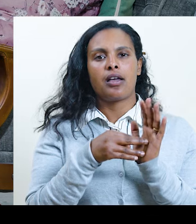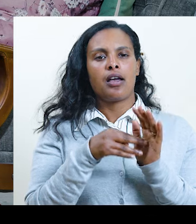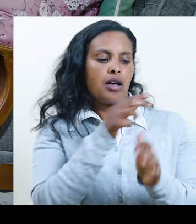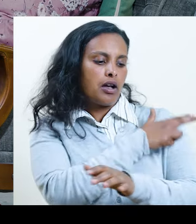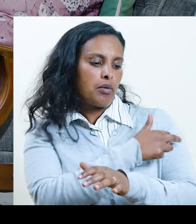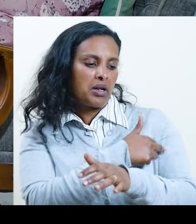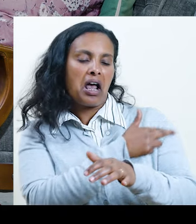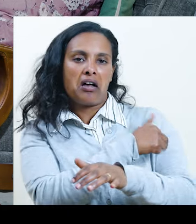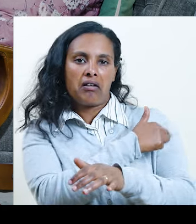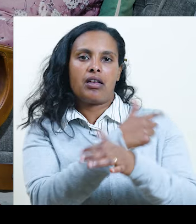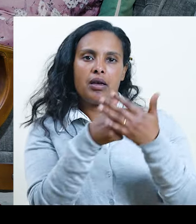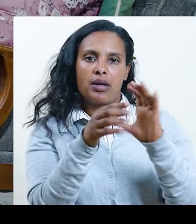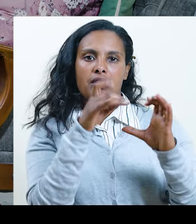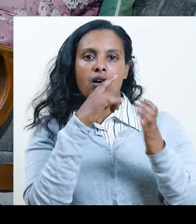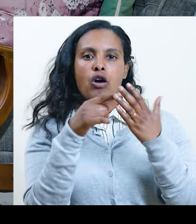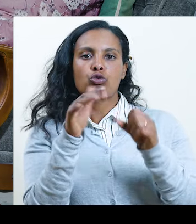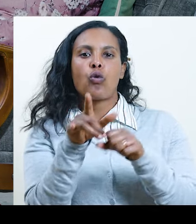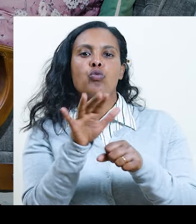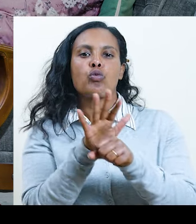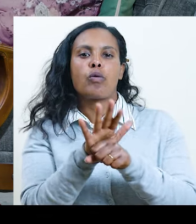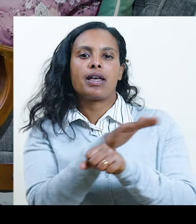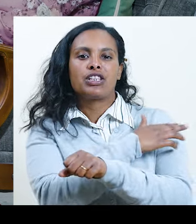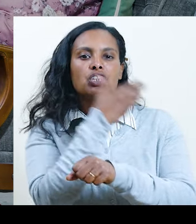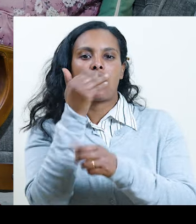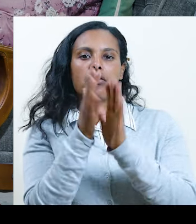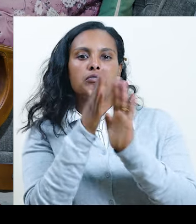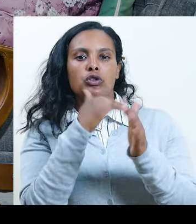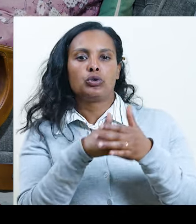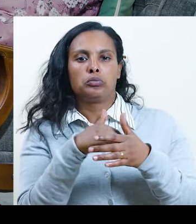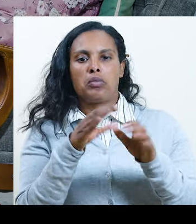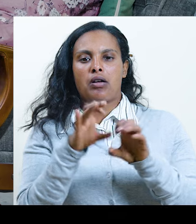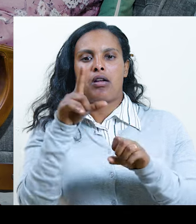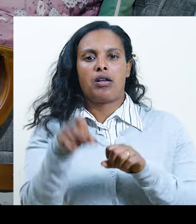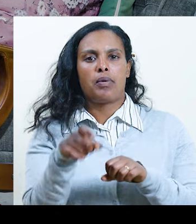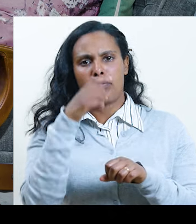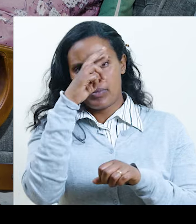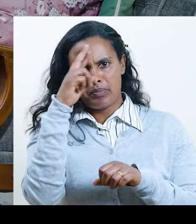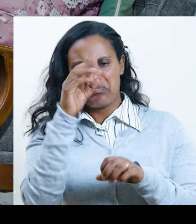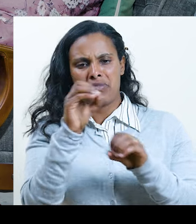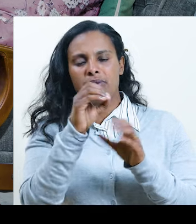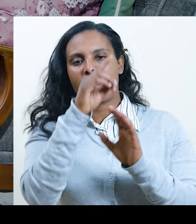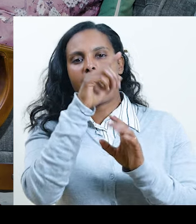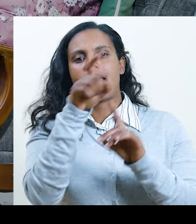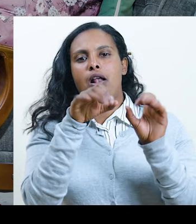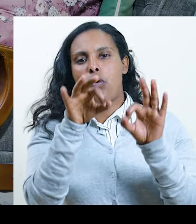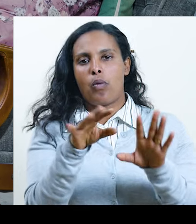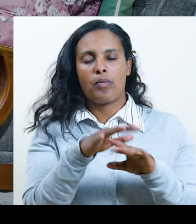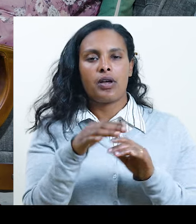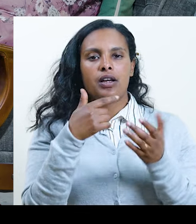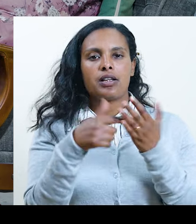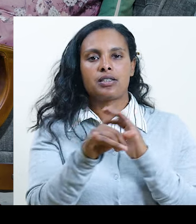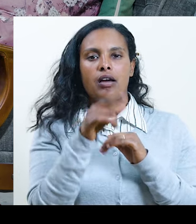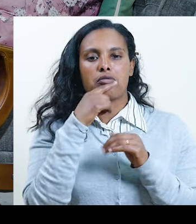ለምሳሌ ህክምና ይሄ ቢደረግ እሷ ሙሉ በሙሉ የተሻለ ህክምና ውጪ ማግኘት አለባት ይሄ ምንም ጥያቄ የለውም